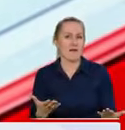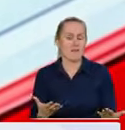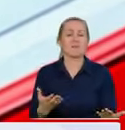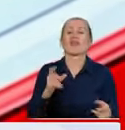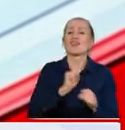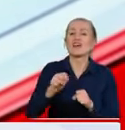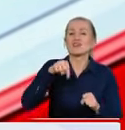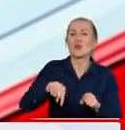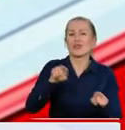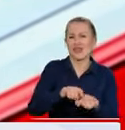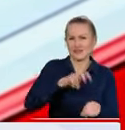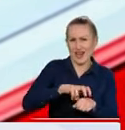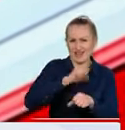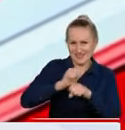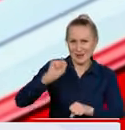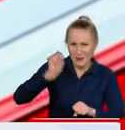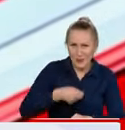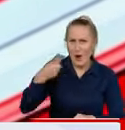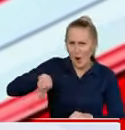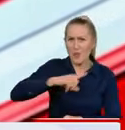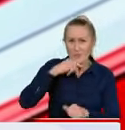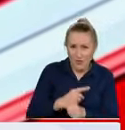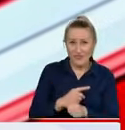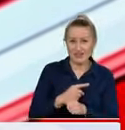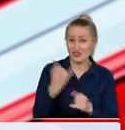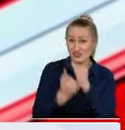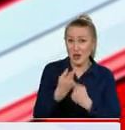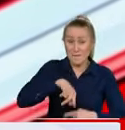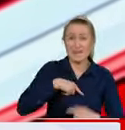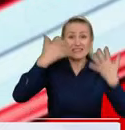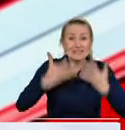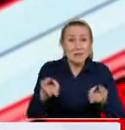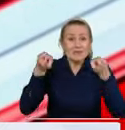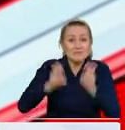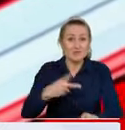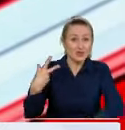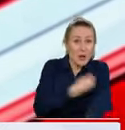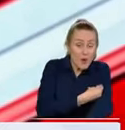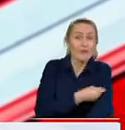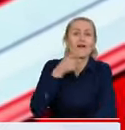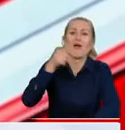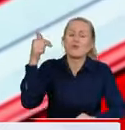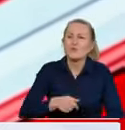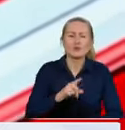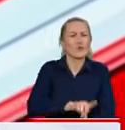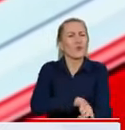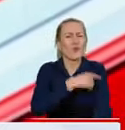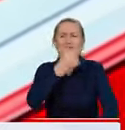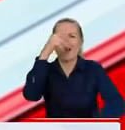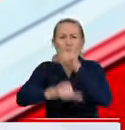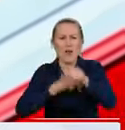też wśród nas lekarze i chyba potwierdzą, że aby wprowadzić w ogóle szczepionkę, to potrzebne są długoletnie